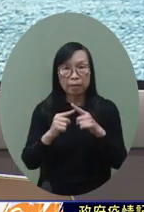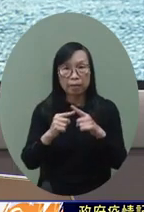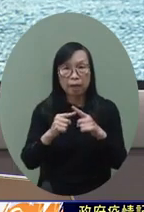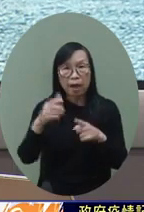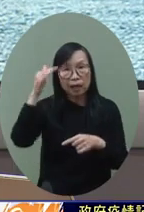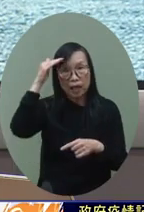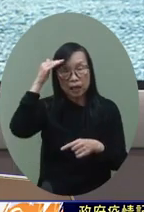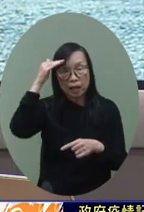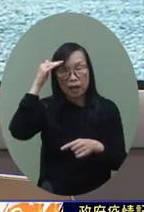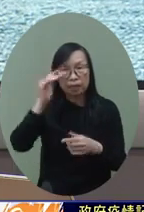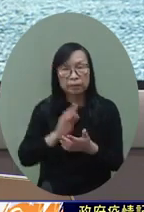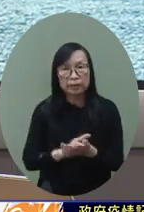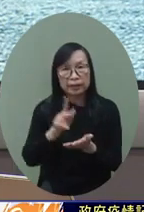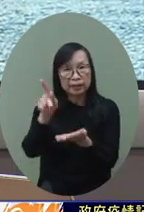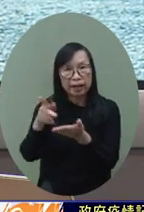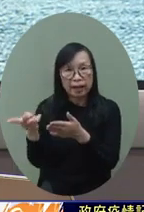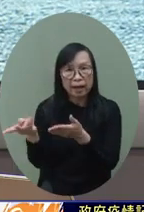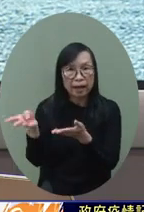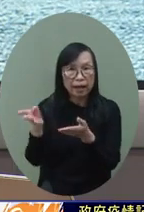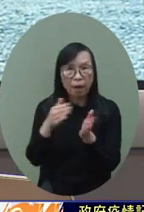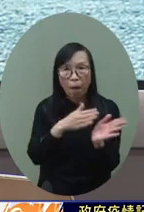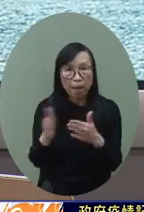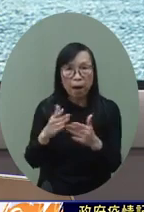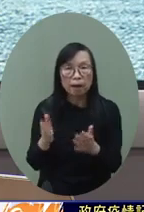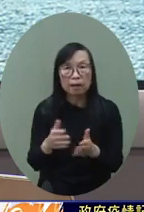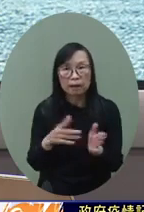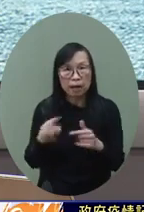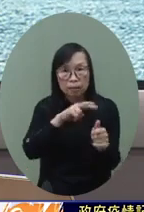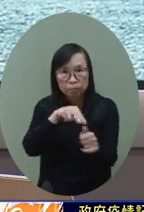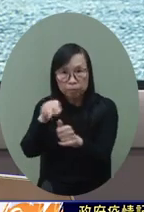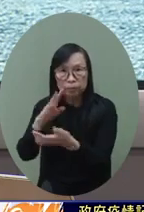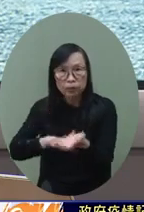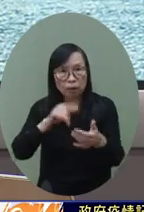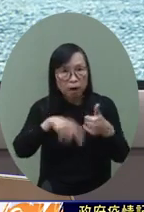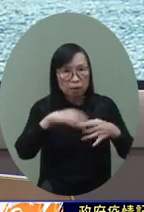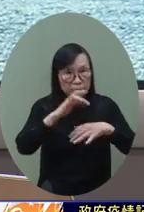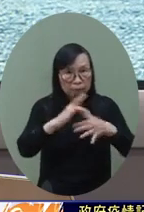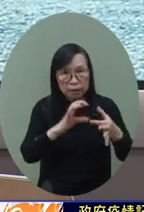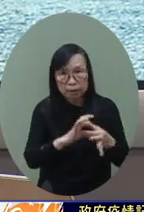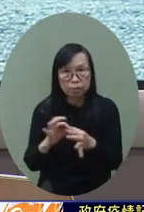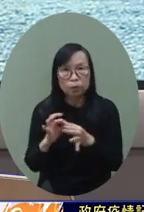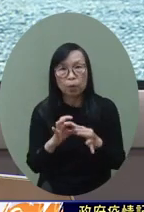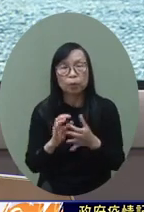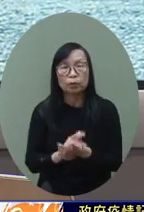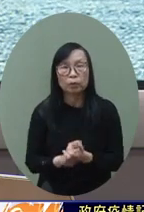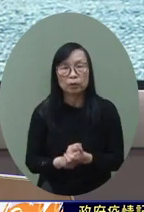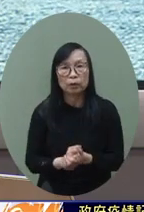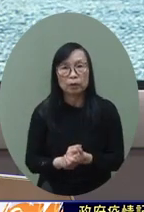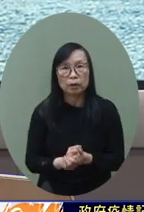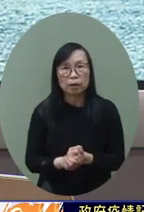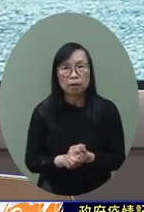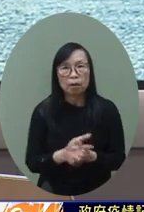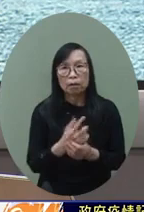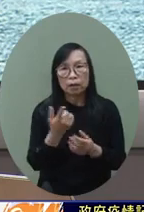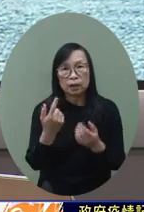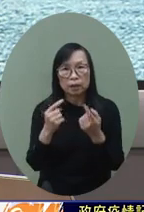部隊的人員呢就會借調過來幫手，就追蹤個案的緊密接觸者。當然都那個人員的數